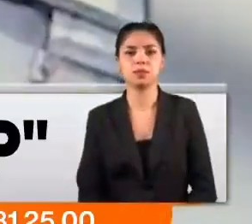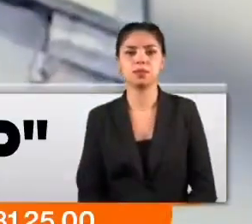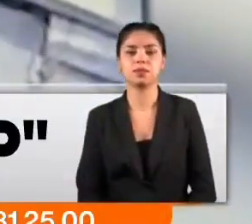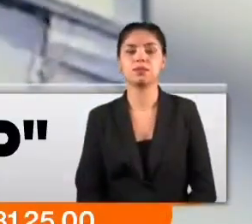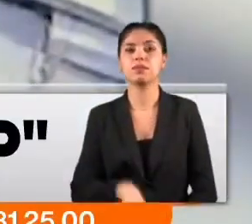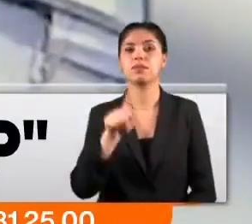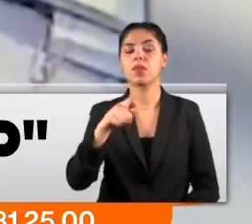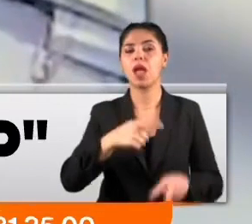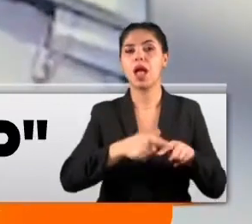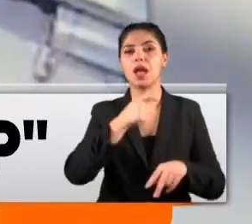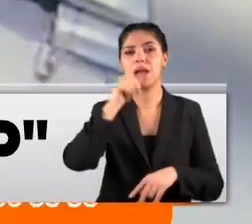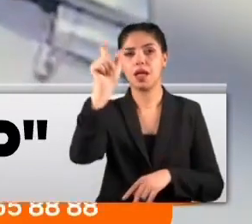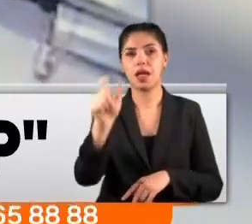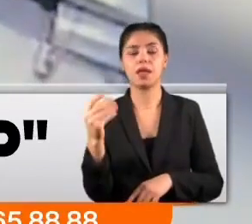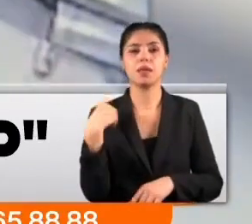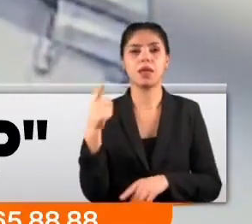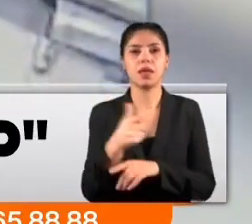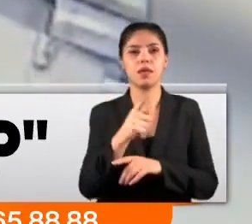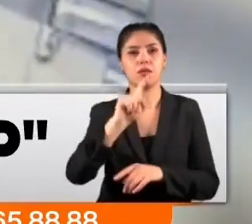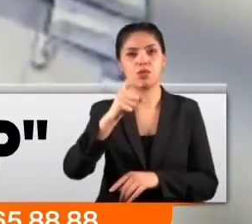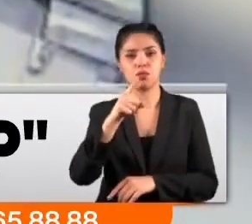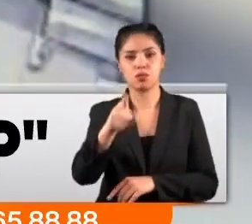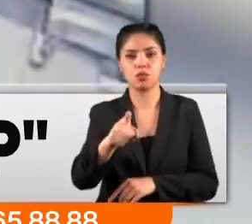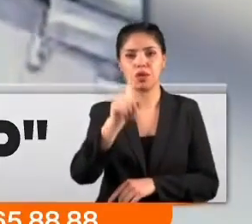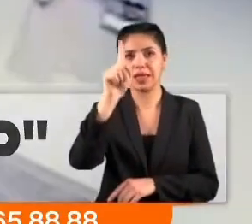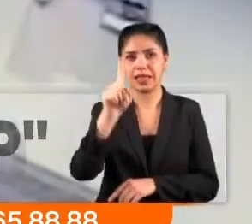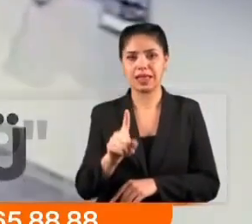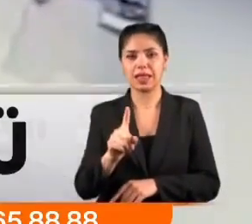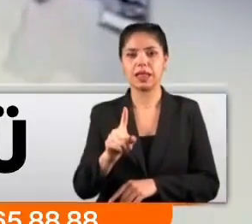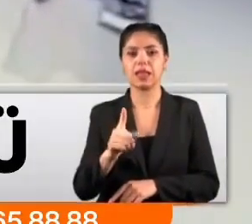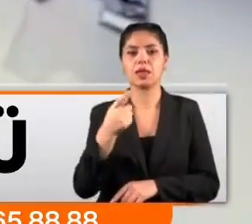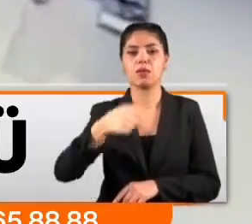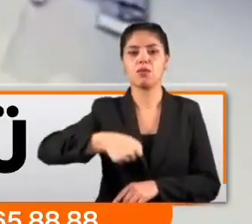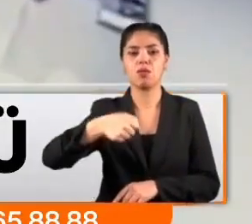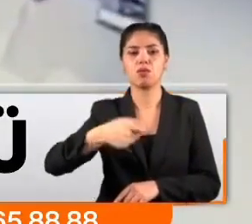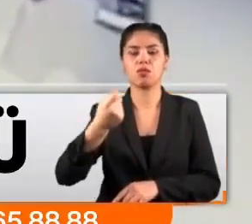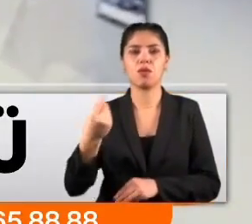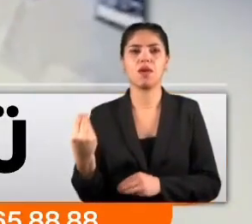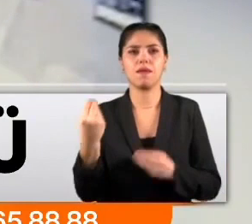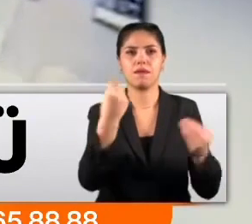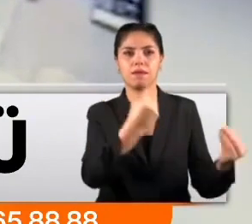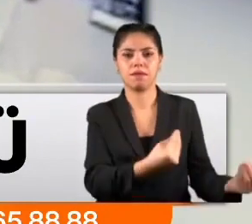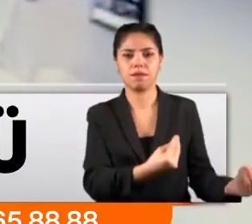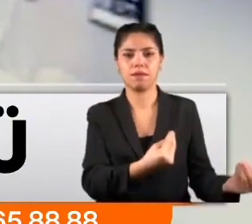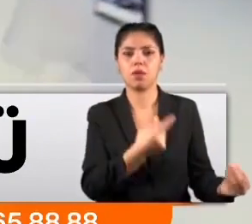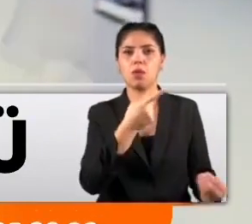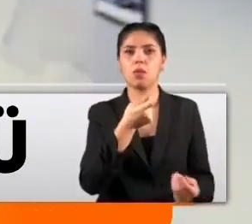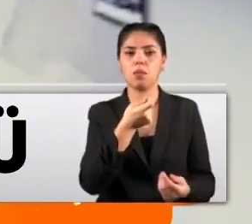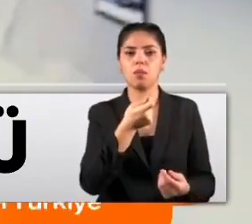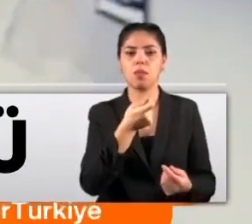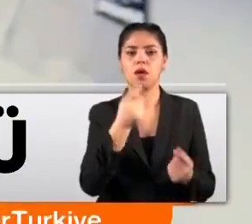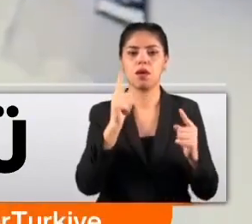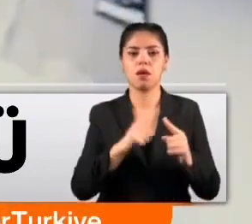Sanıklardan Ali Görük'ün yeni görüntülerine de ulaşıldı. İlk görüntülerde Görük gişe memuruna poşetle tomar tomar para veriyor ve o paralar